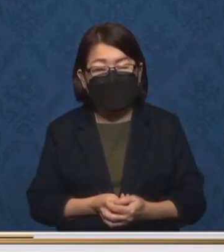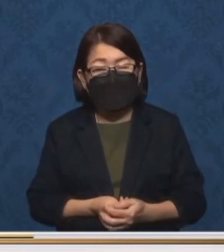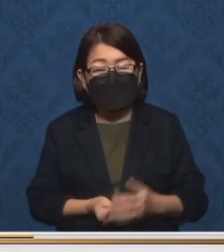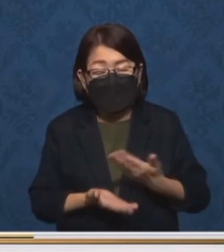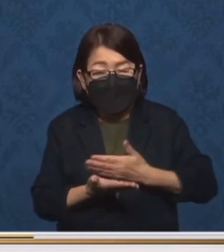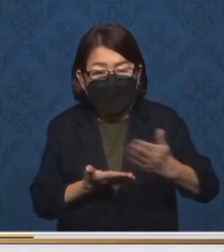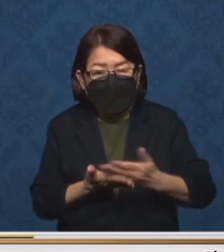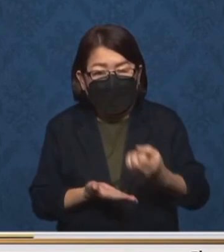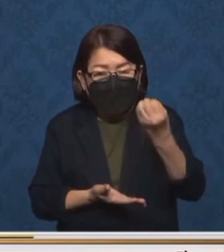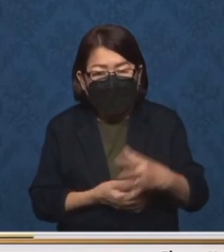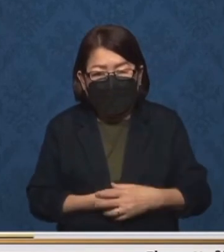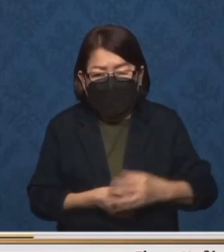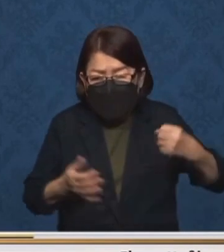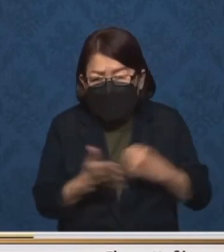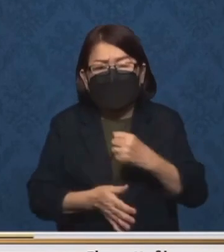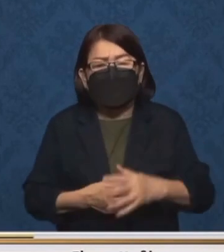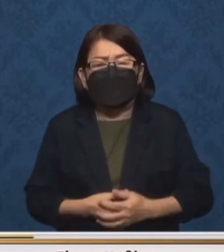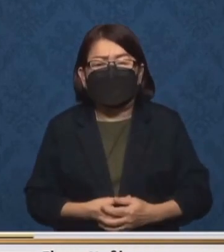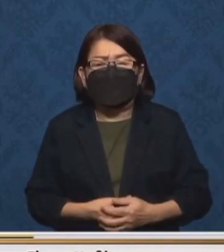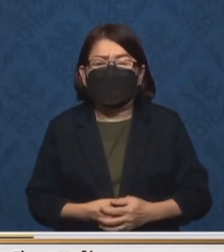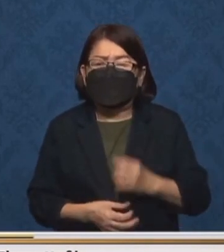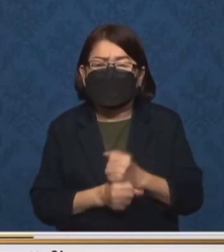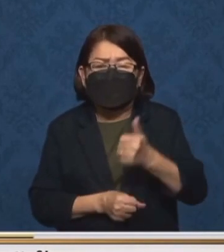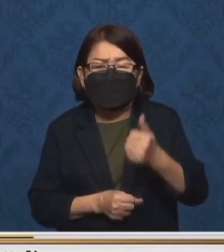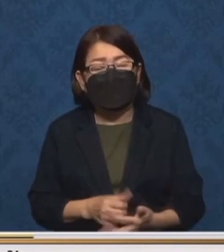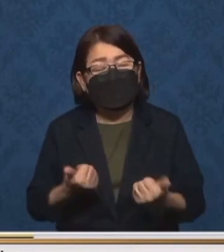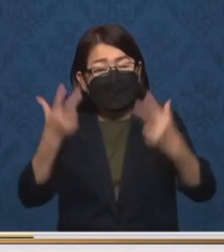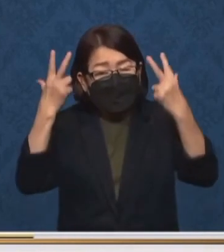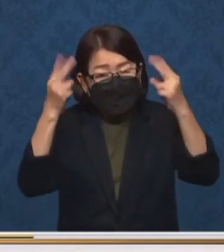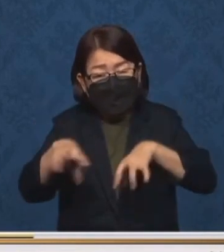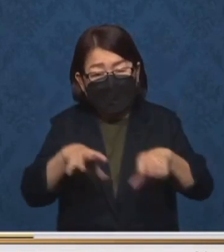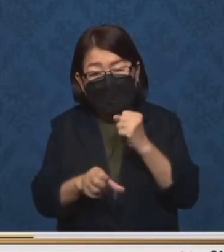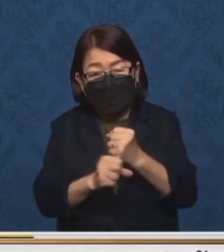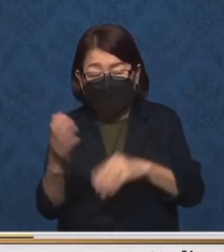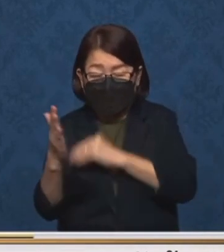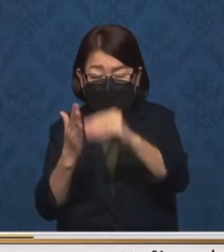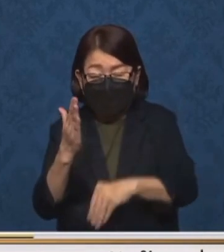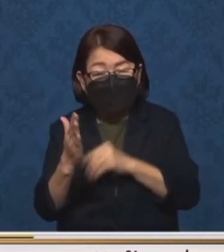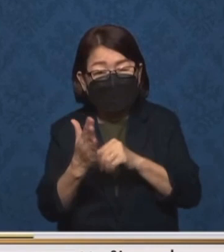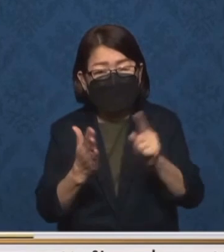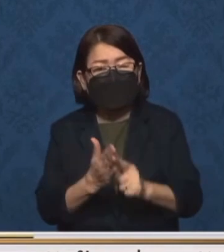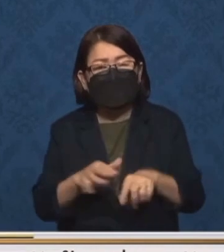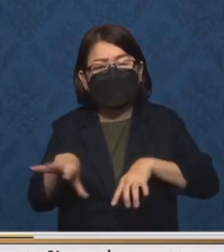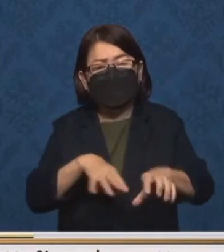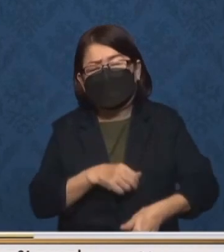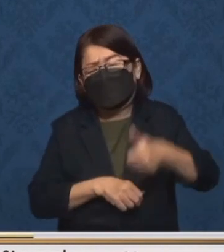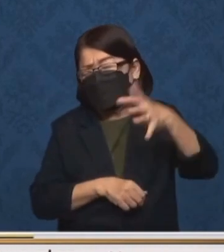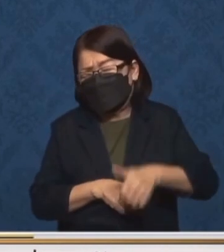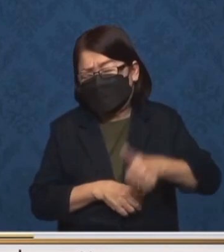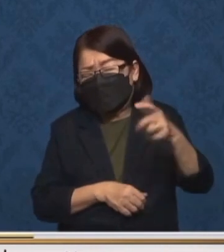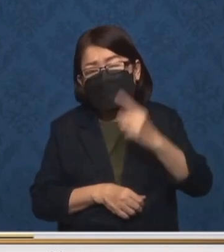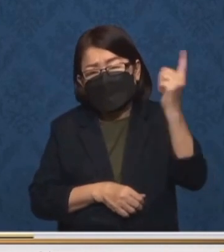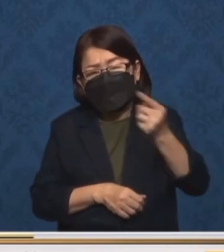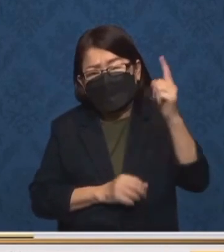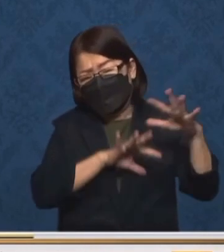์และใภาพร เสควรเหลวของประเทศไทยไดบหารประเทศมาไมวจะเป็การบหารประเทศที่ล้มเหลวการทองเทffer tiny